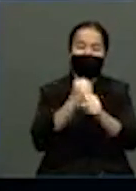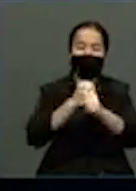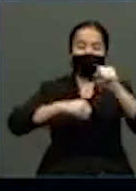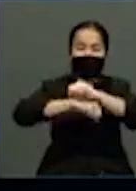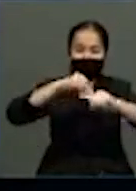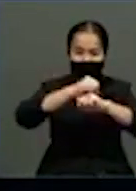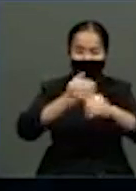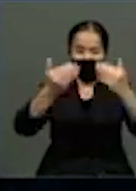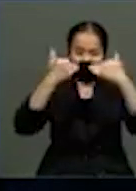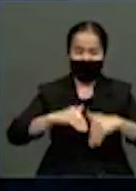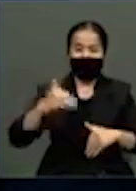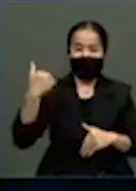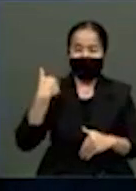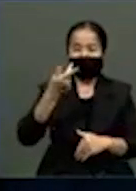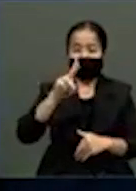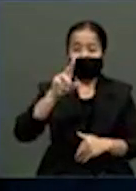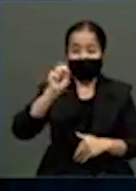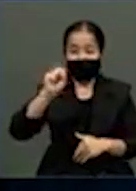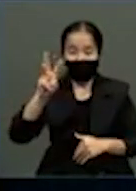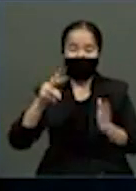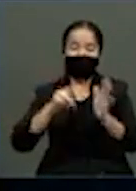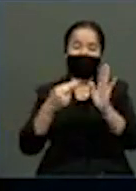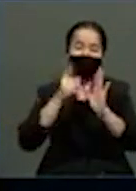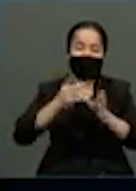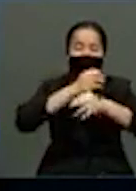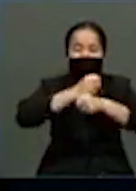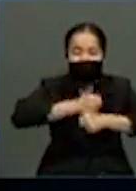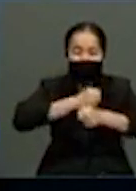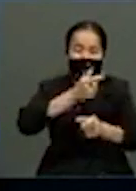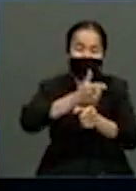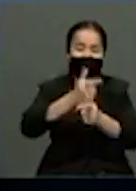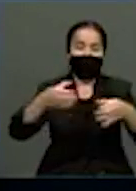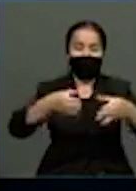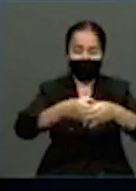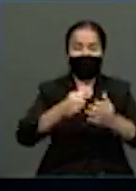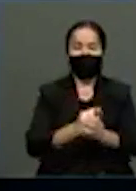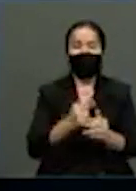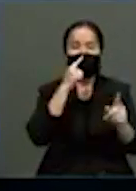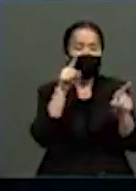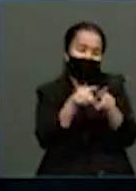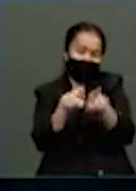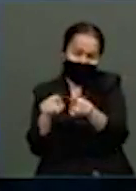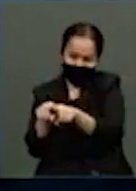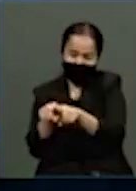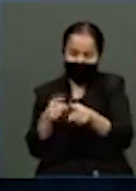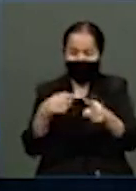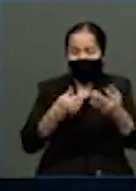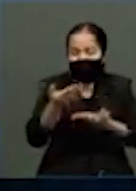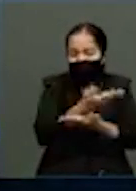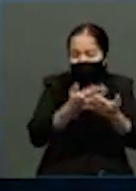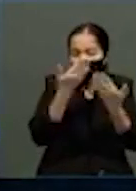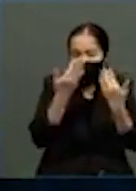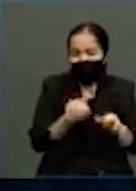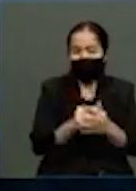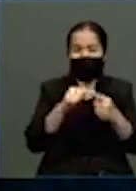งอายุนะครับเพราะฉะนั้นตรงนี้ภาพของการติดเชื้อก็ยังคล้ายๆเดิมนะครับแล้วก็มีการพูดคุยกันเรื่องของ